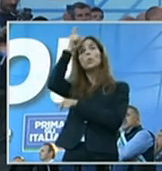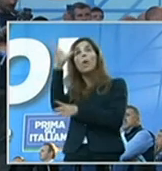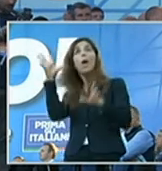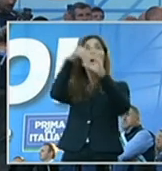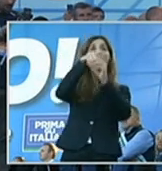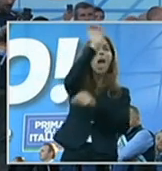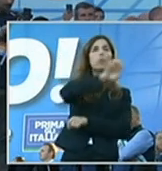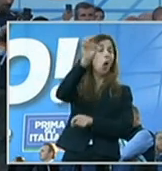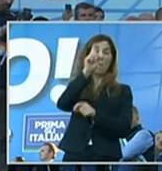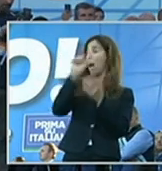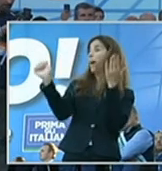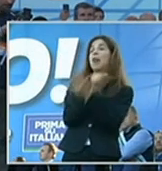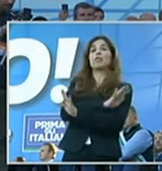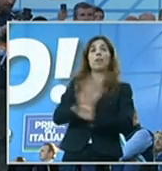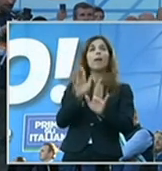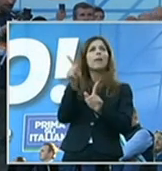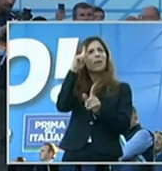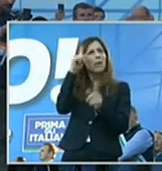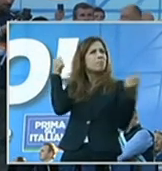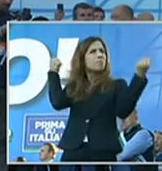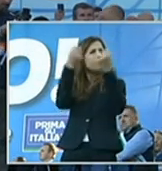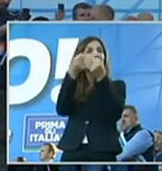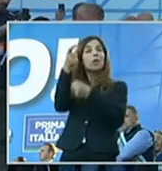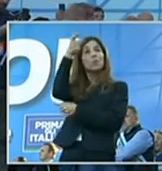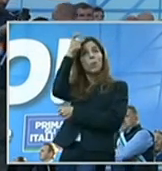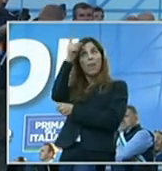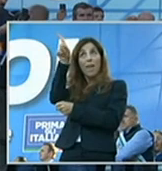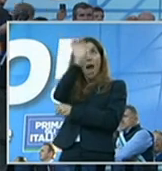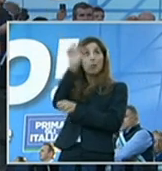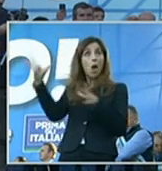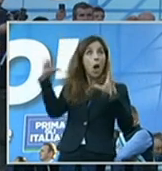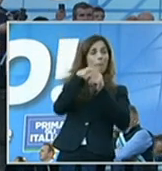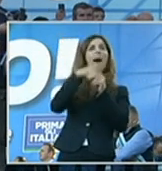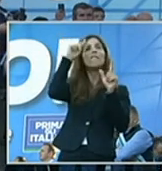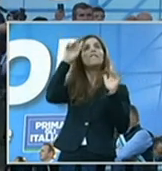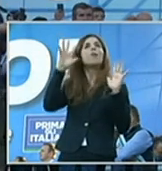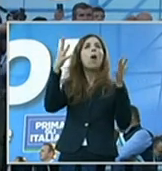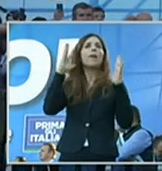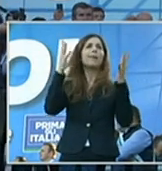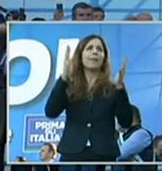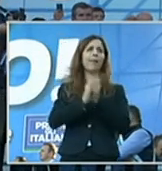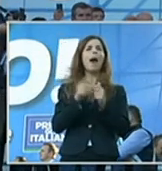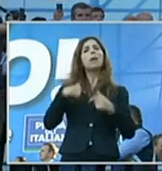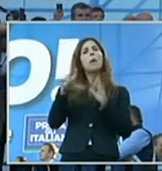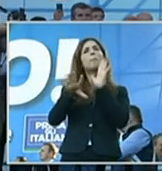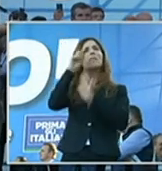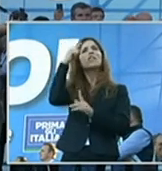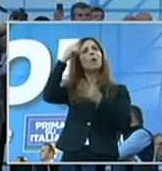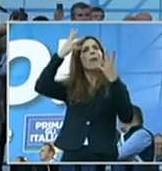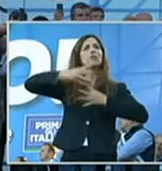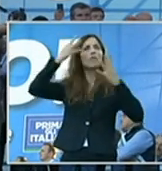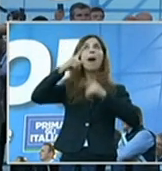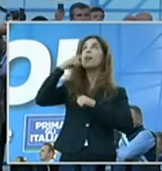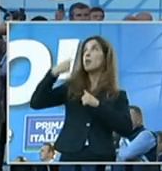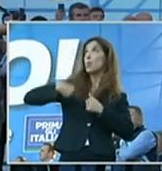È semplice follia pensare che la Turchia possa entrare in Europa. Preferisco ragionare con la